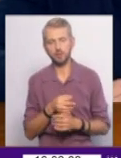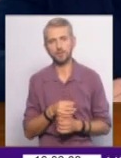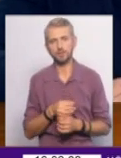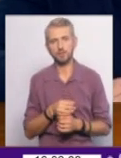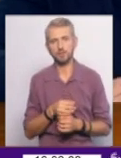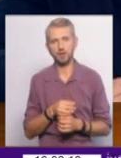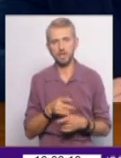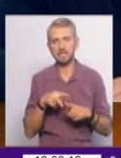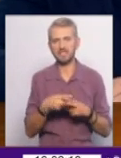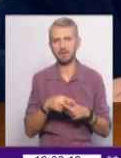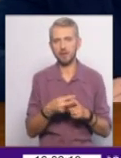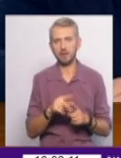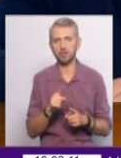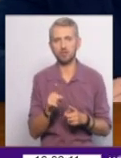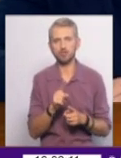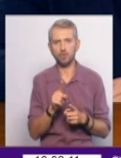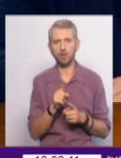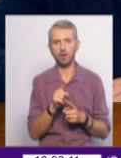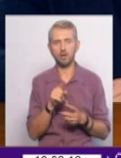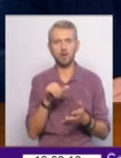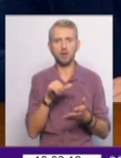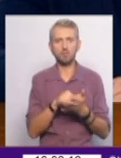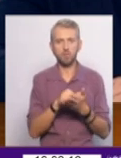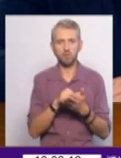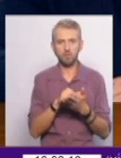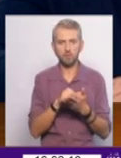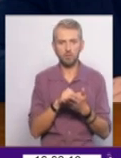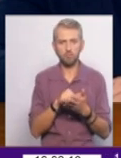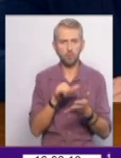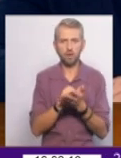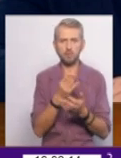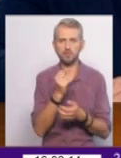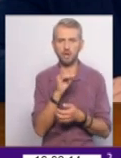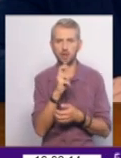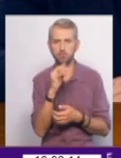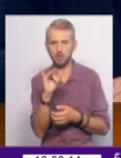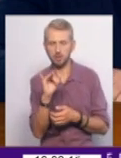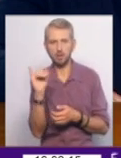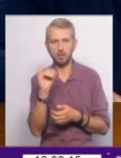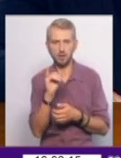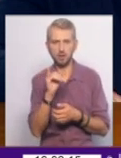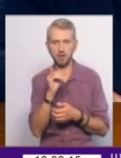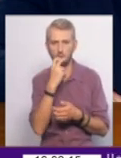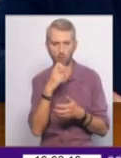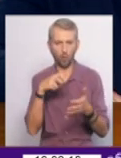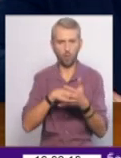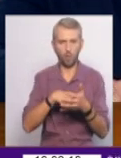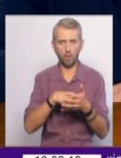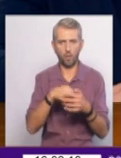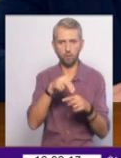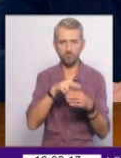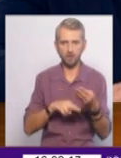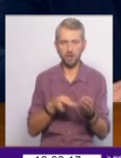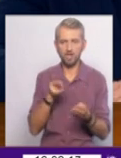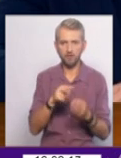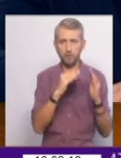підказують, сантехніки, що поставлені шайби і опечатані. Угу. Можна це якось підкоригувати? Два